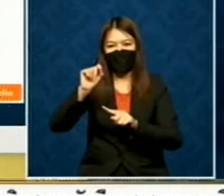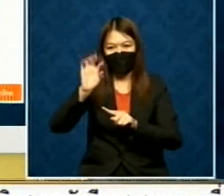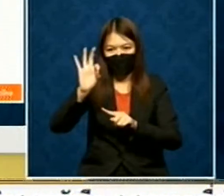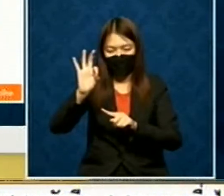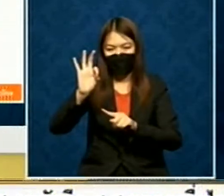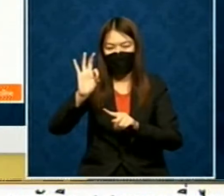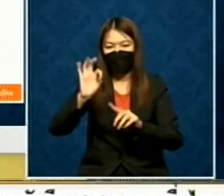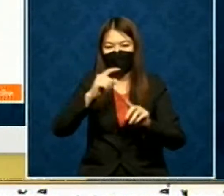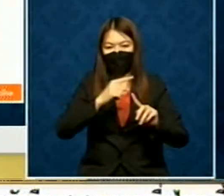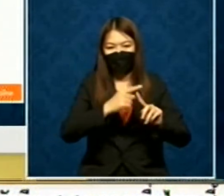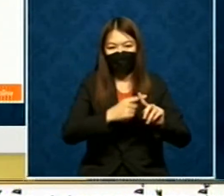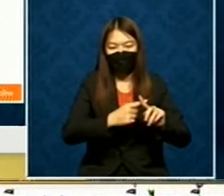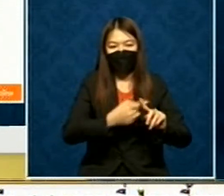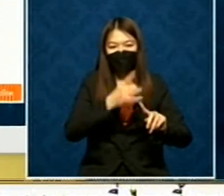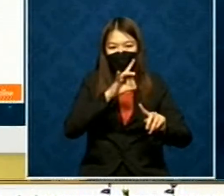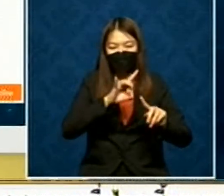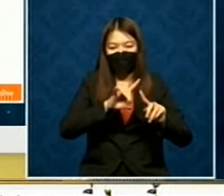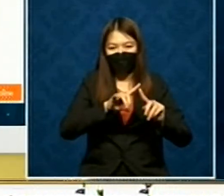ที่ 8 ตุลาคม 64